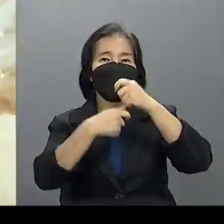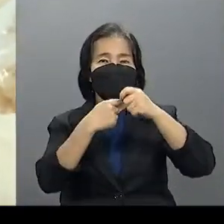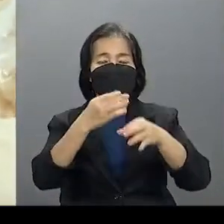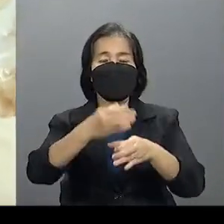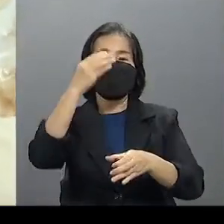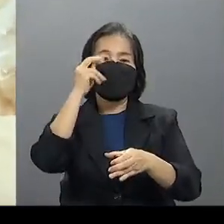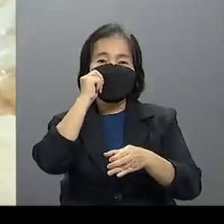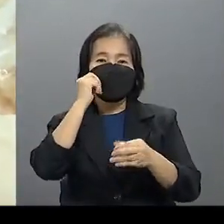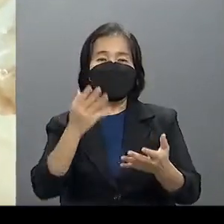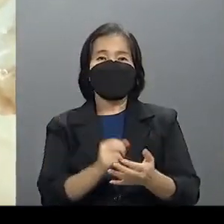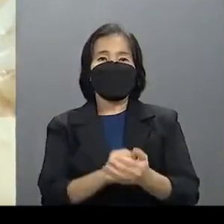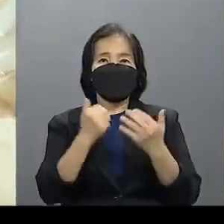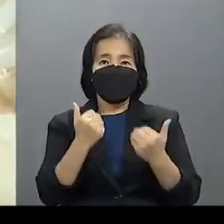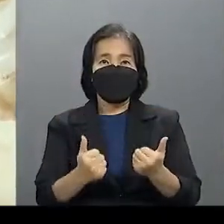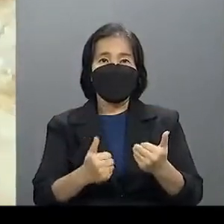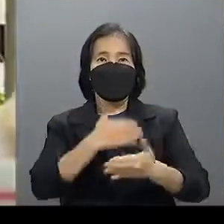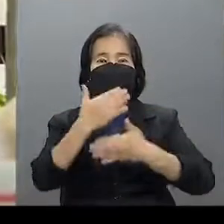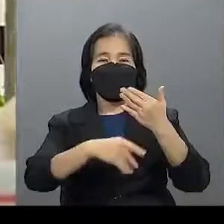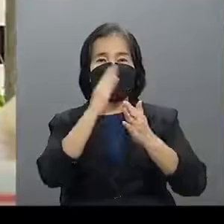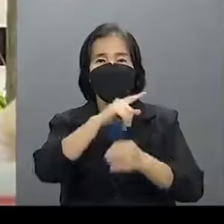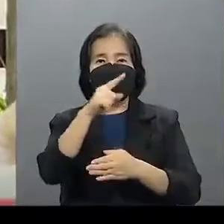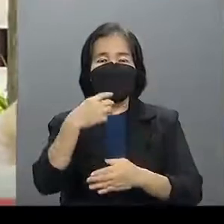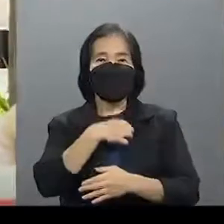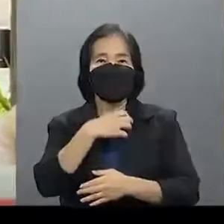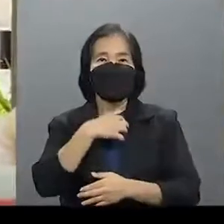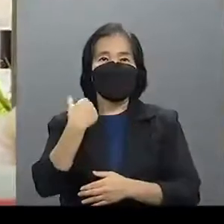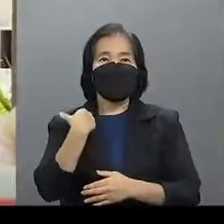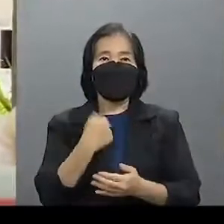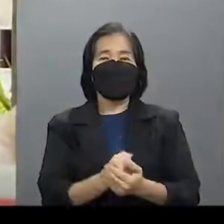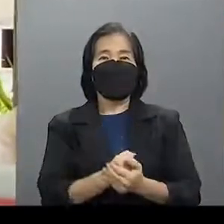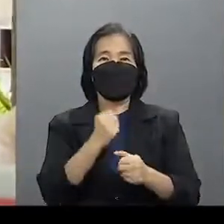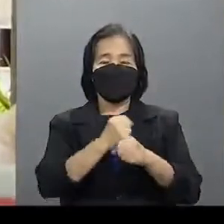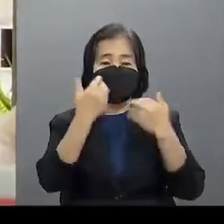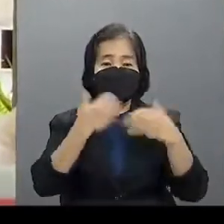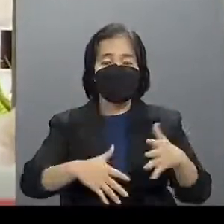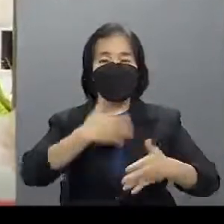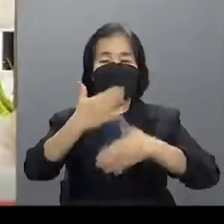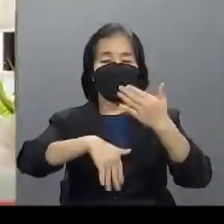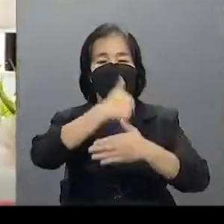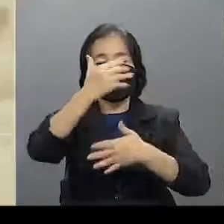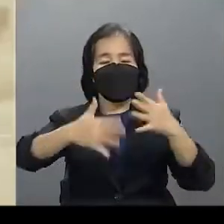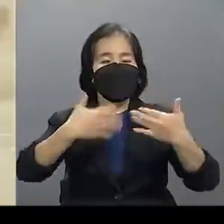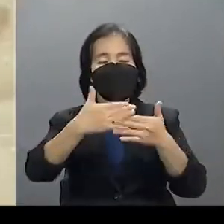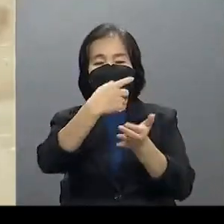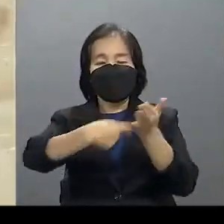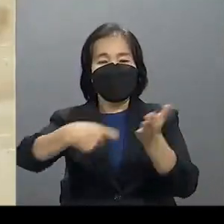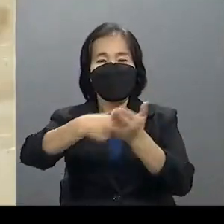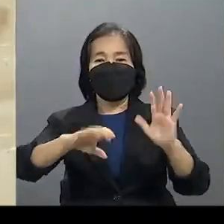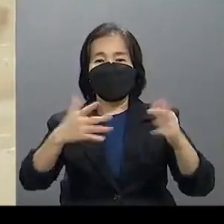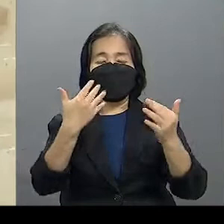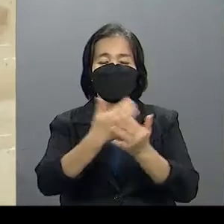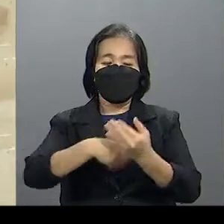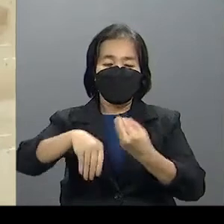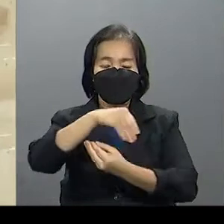จจุบันสินค้าเป็นที่ต้องการของตลาดผลิตมาก็สามารถขายได้ทั้งหมดทำให้ชาวบ้านมีรายได้เสริมตลอดฤดูกา